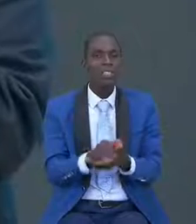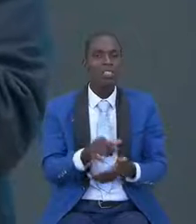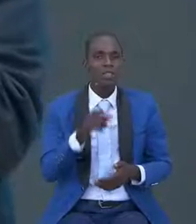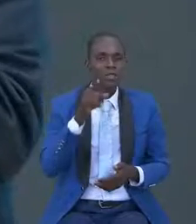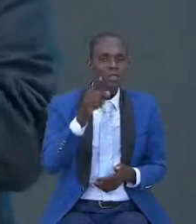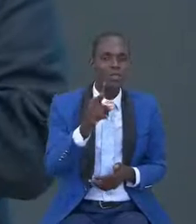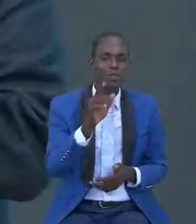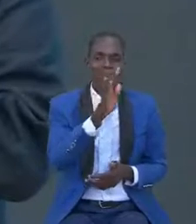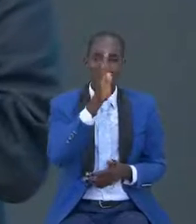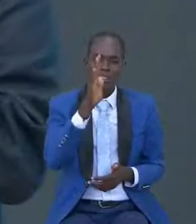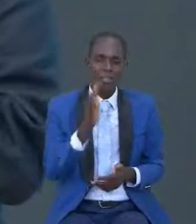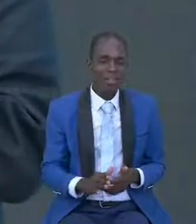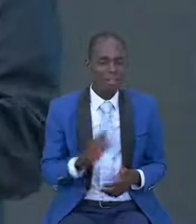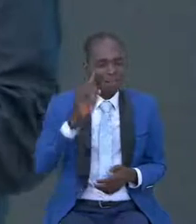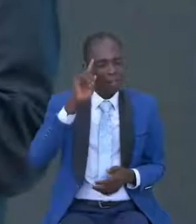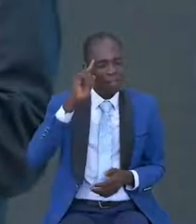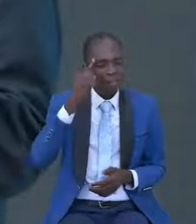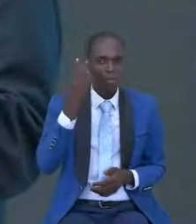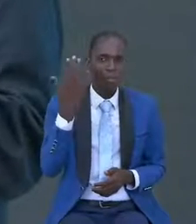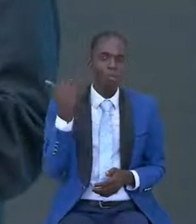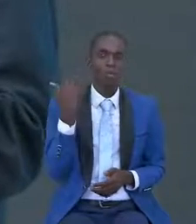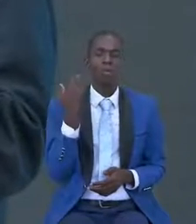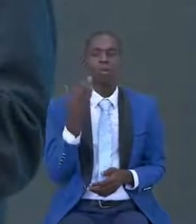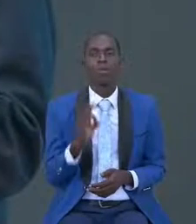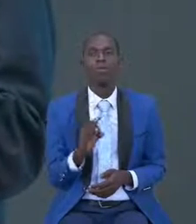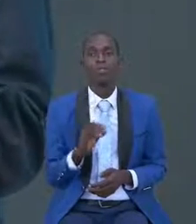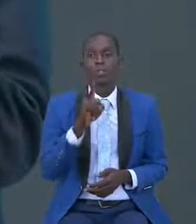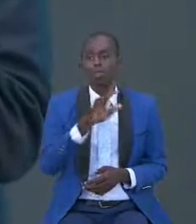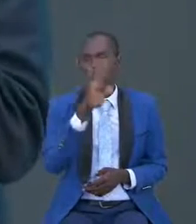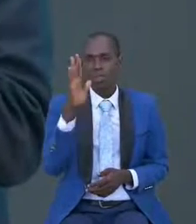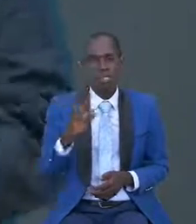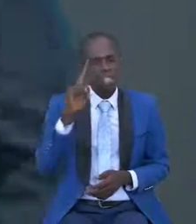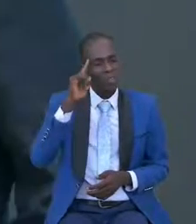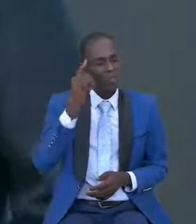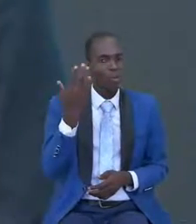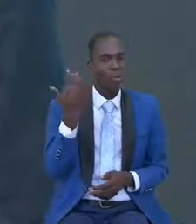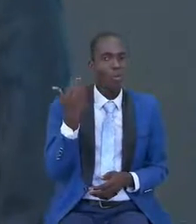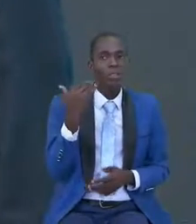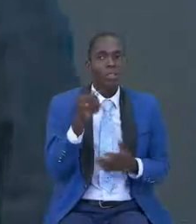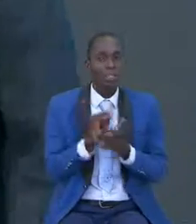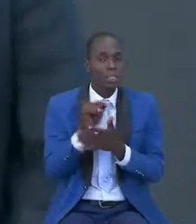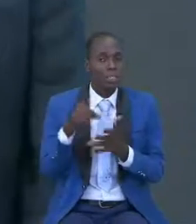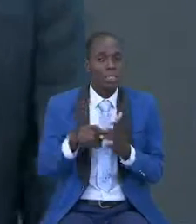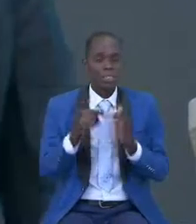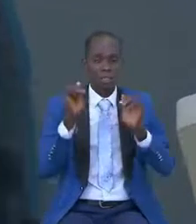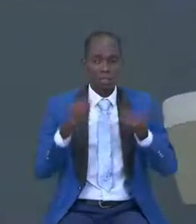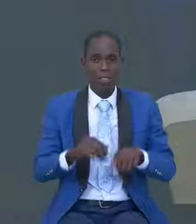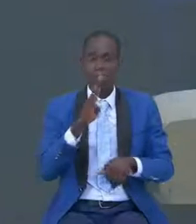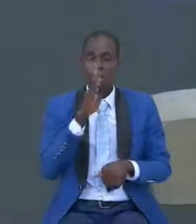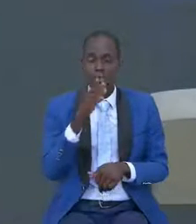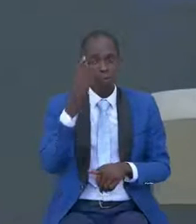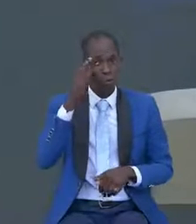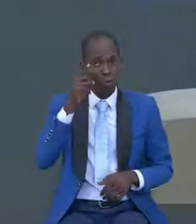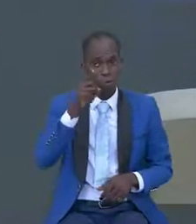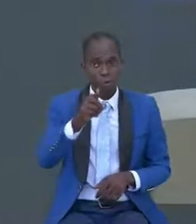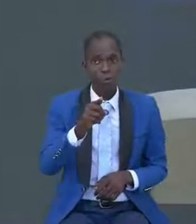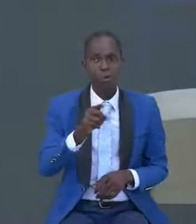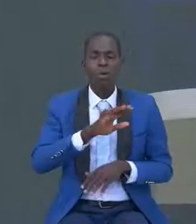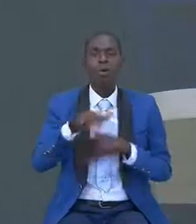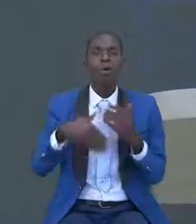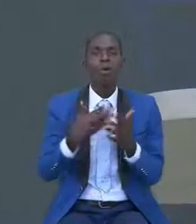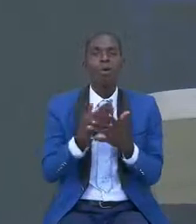que tu n'as jamais imaginé, une provision à laquelle tu n'as jamais pensé que sera pour toi,